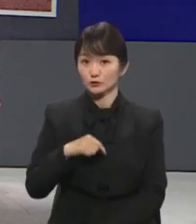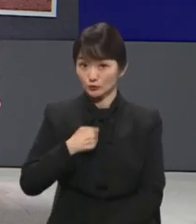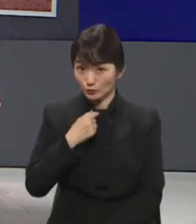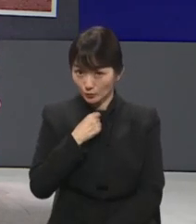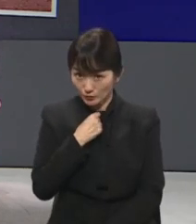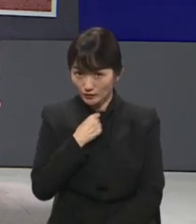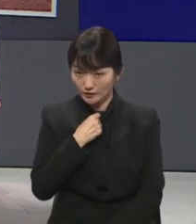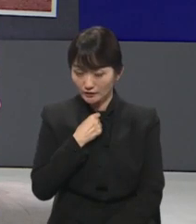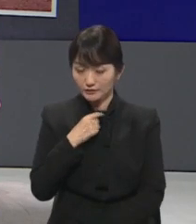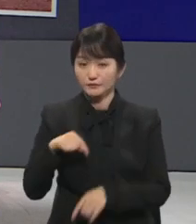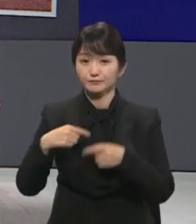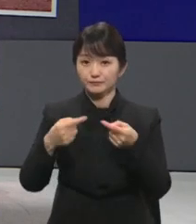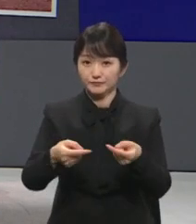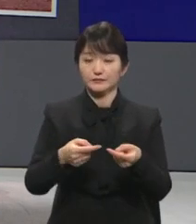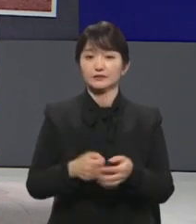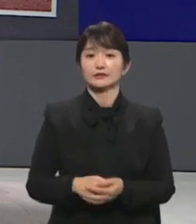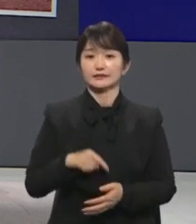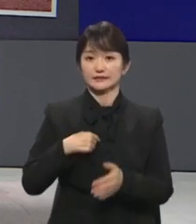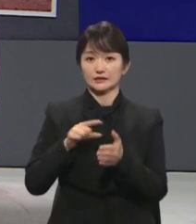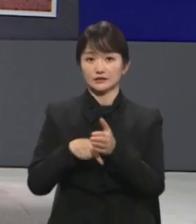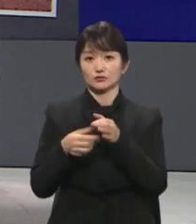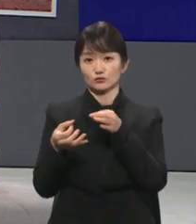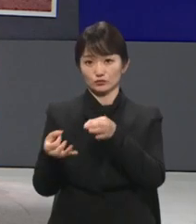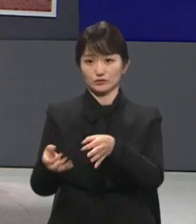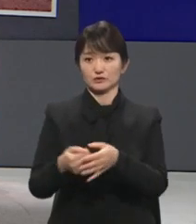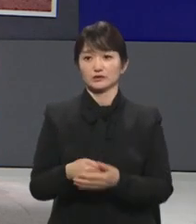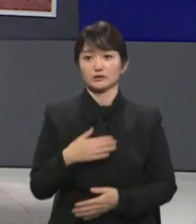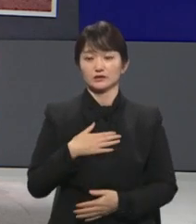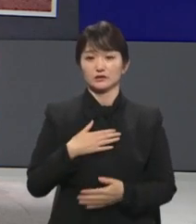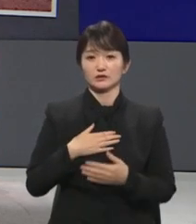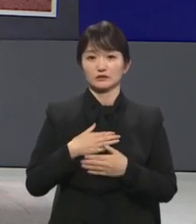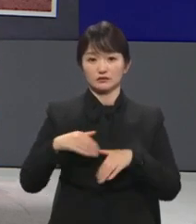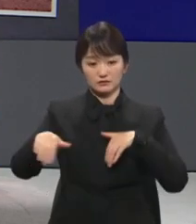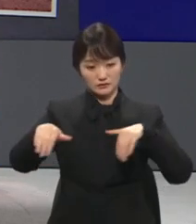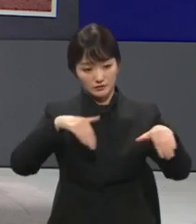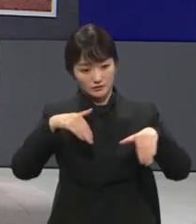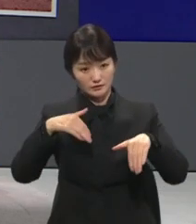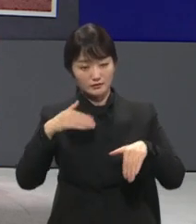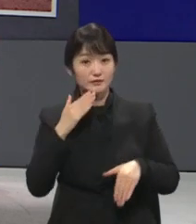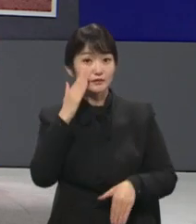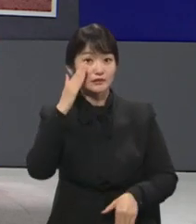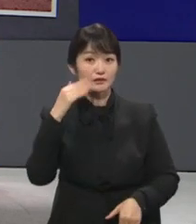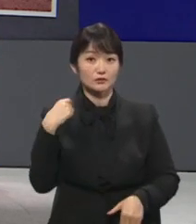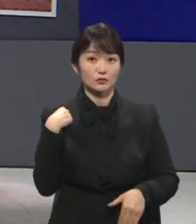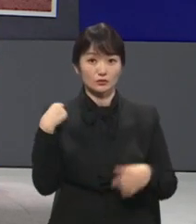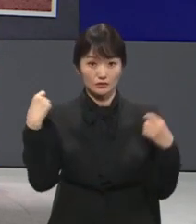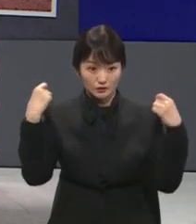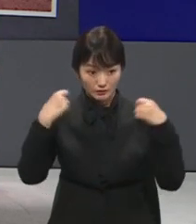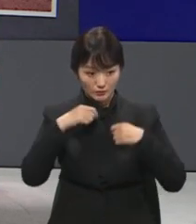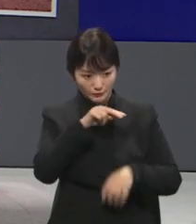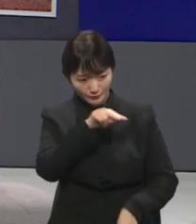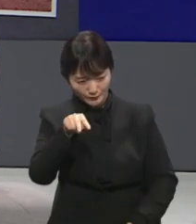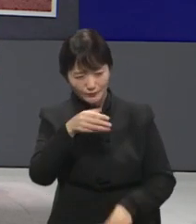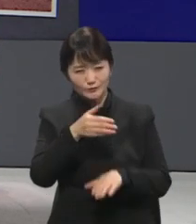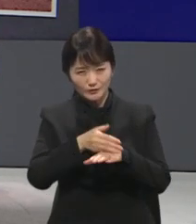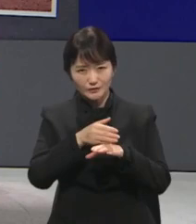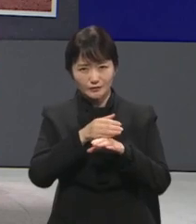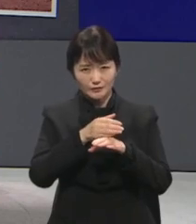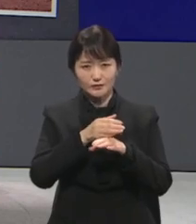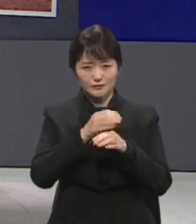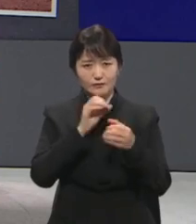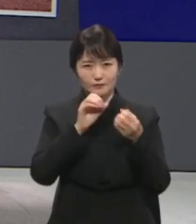거잖아요 자기 시간을 투자해서 저도 길에서서 현광 유니폼 보면 이제 고맙습니다 이렇게 인사 한번 하면 좋을 것 같네요